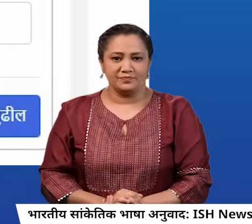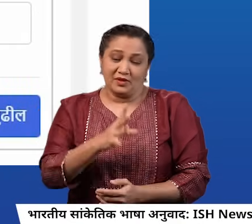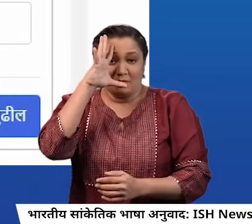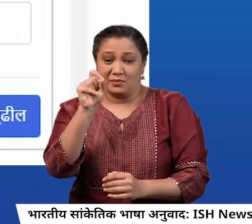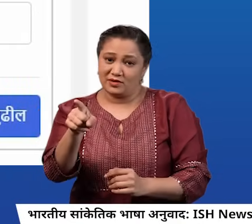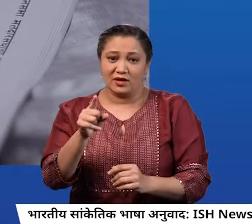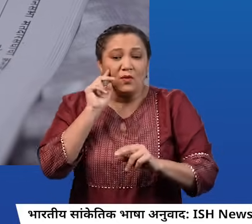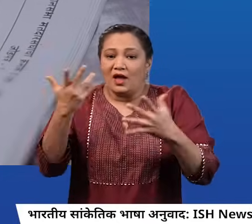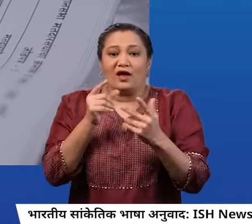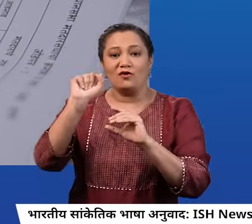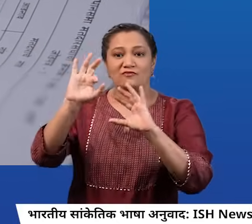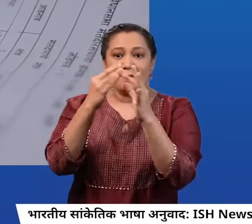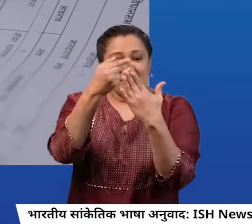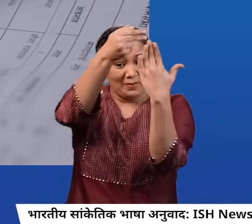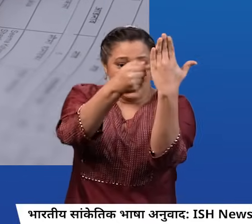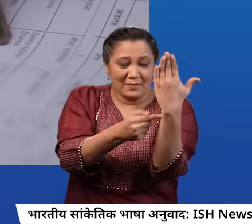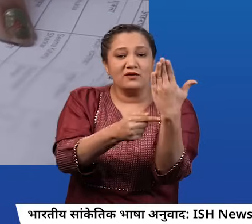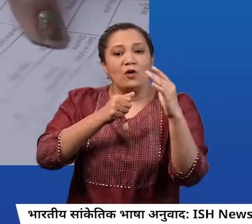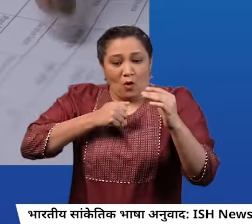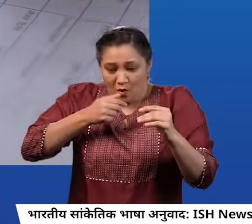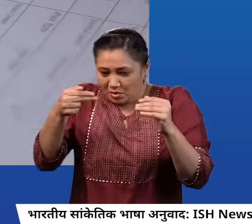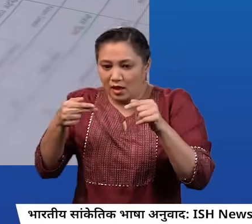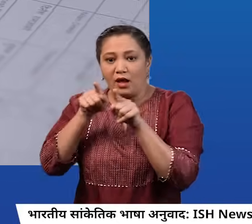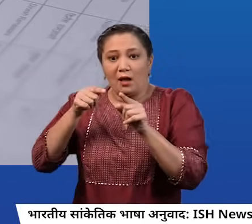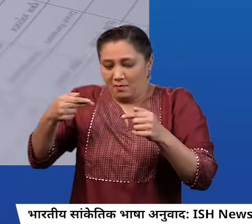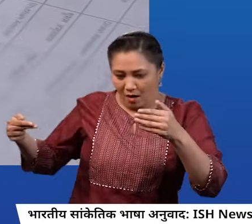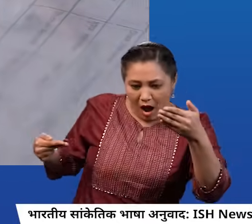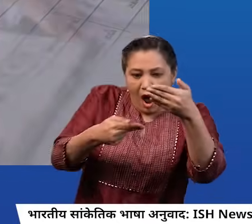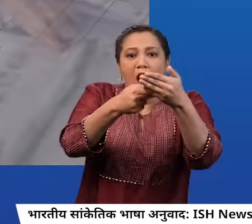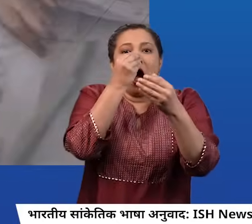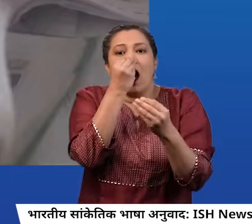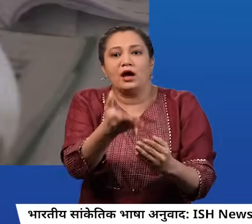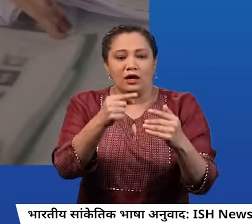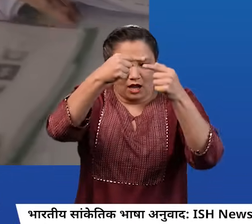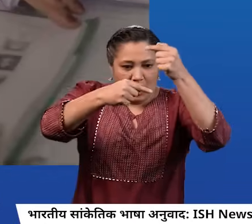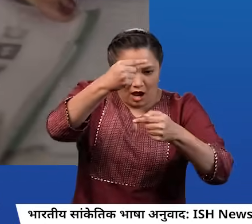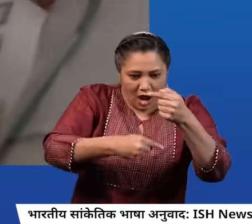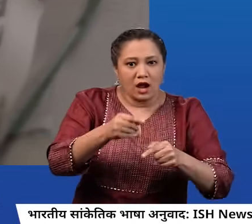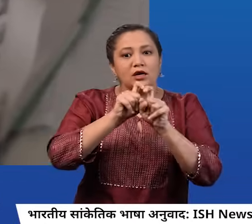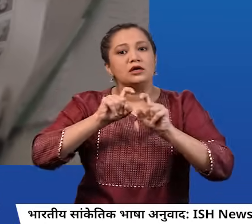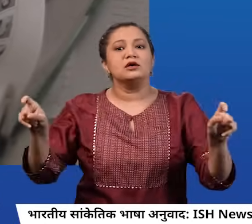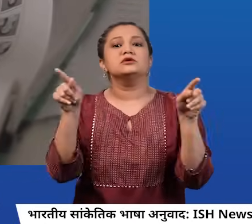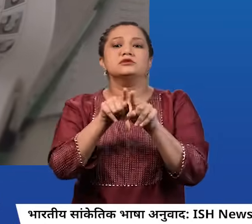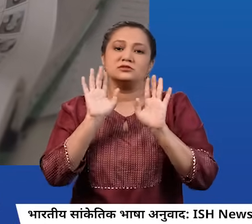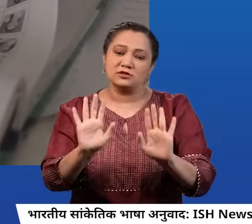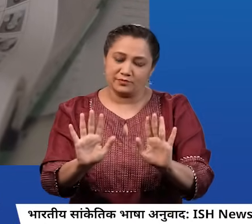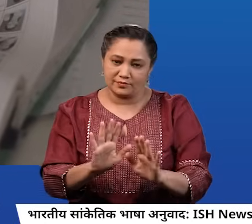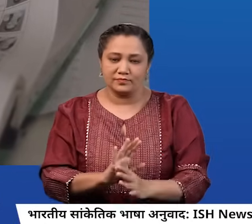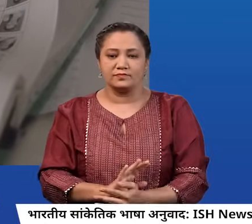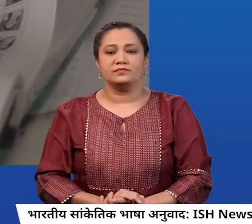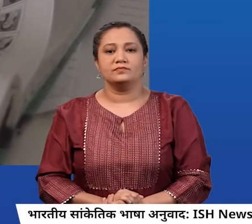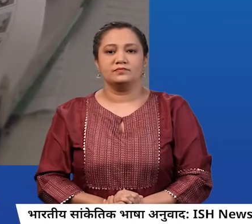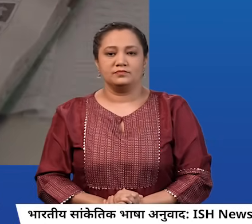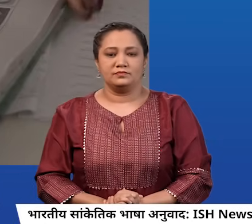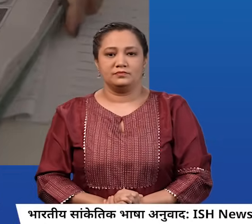तो नकी दया, करण त्या मोलेज तुम्चा नावाचा प्रत्यक्ष मतदार यादीत समावेश करताना ते तुम्चा कुटूम बतले वेक्तीच ना असलेला यादीत